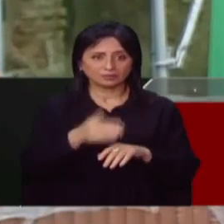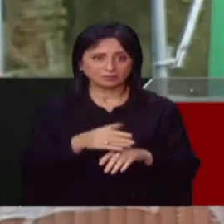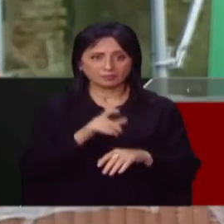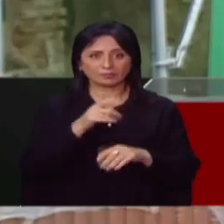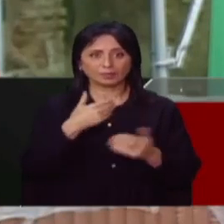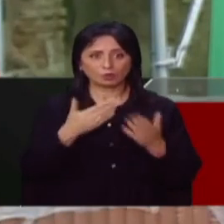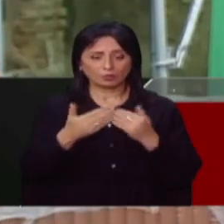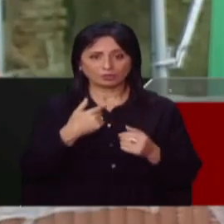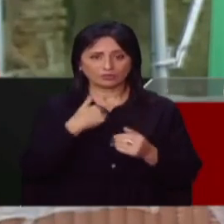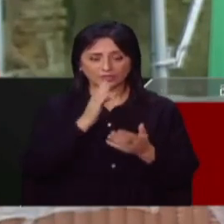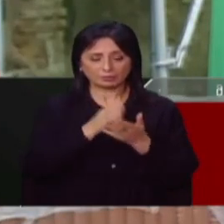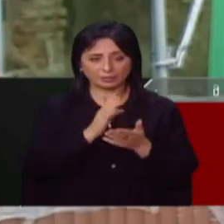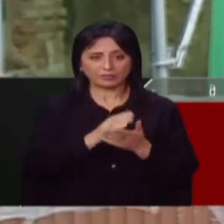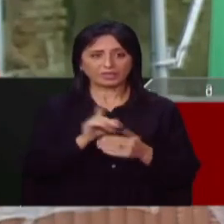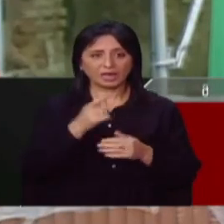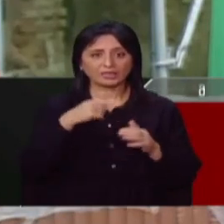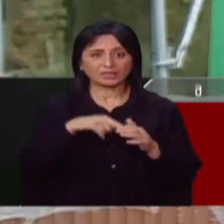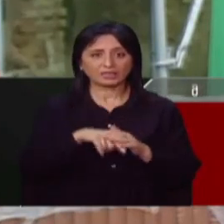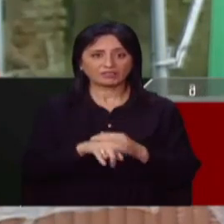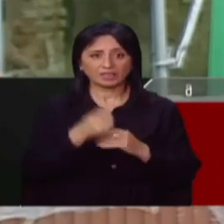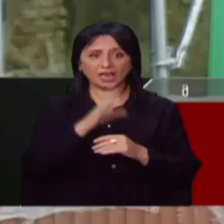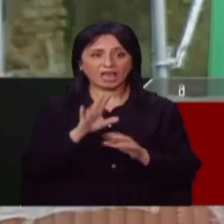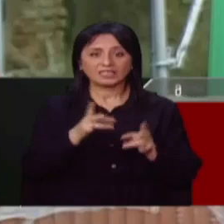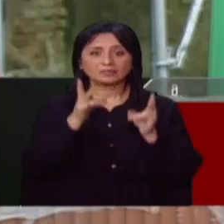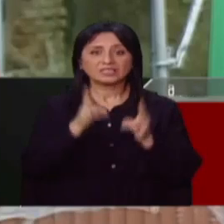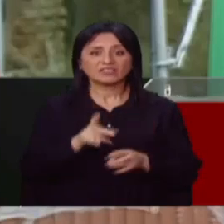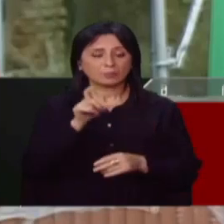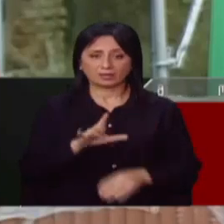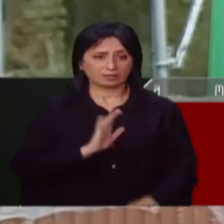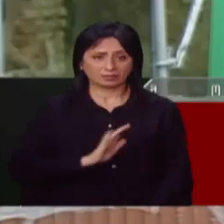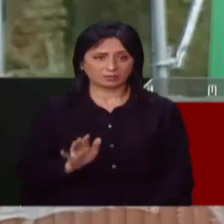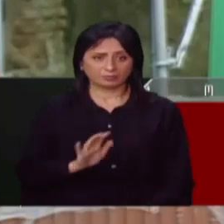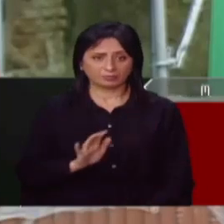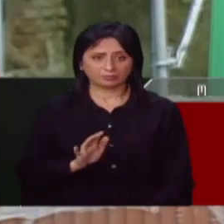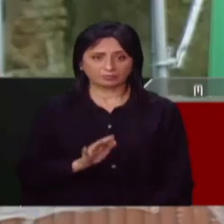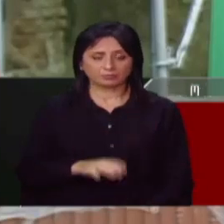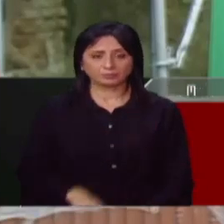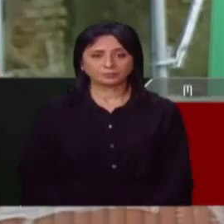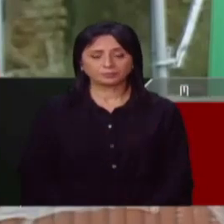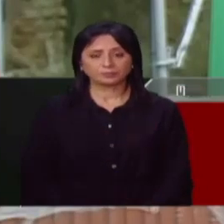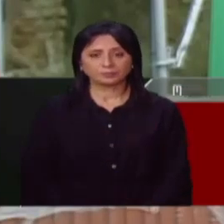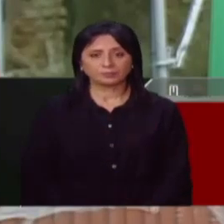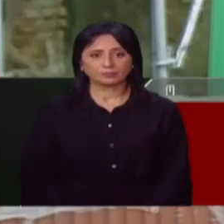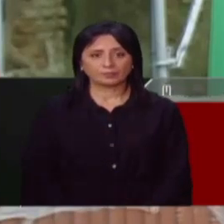მოდგმის მიმართ, ჩვენს მიმართ, რადგან არც ერთი მსხვერპლი არ ყოფილა.